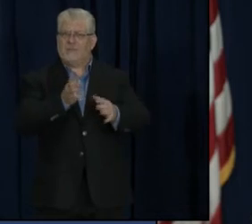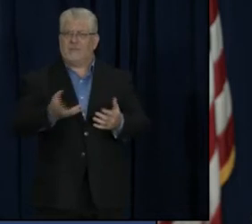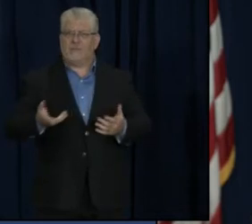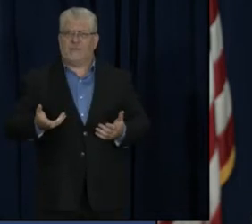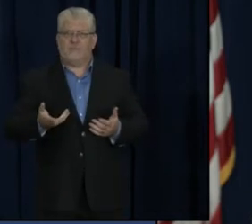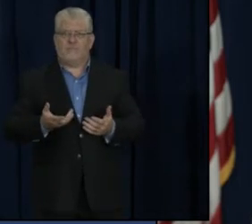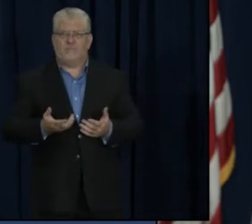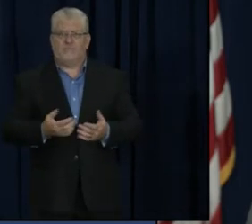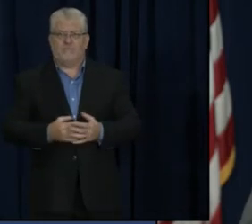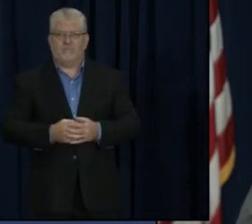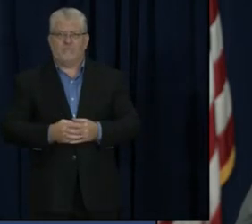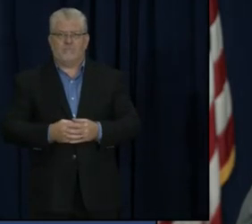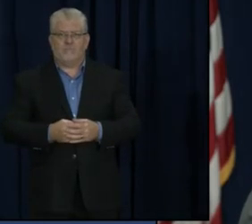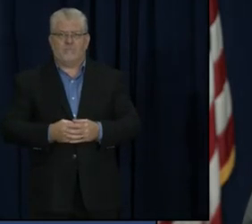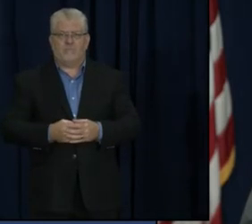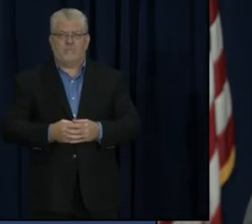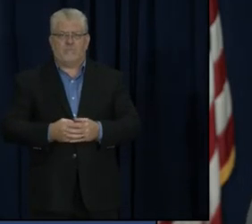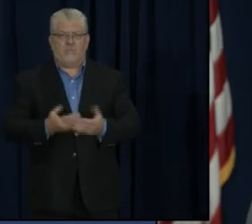يتحدثون عنها